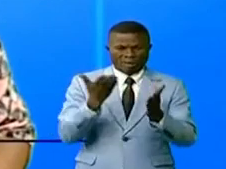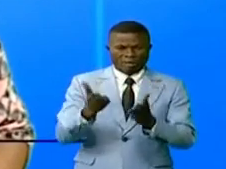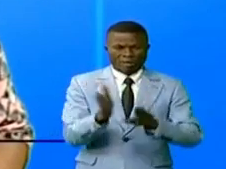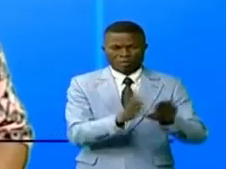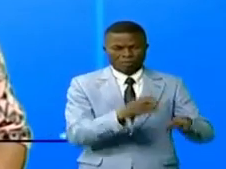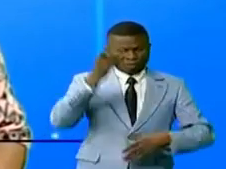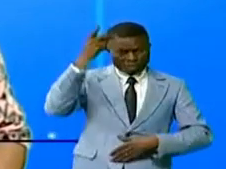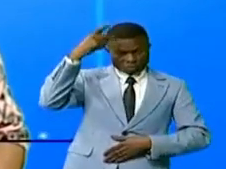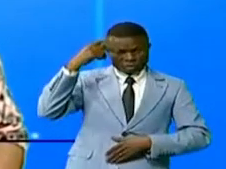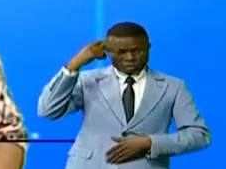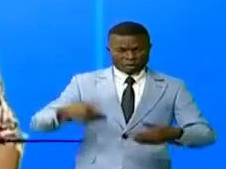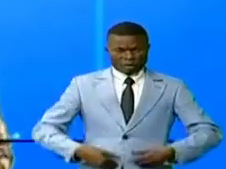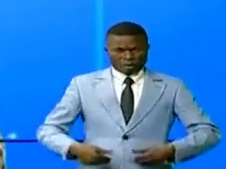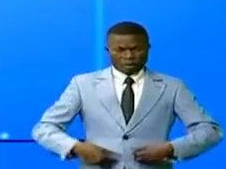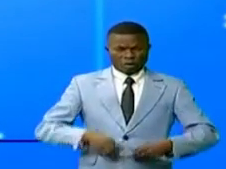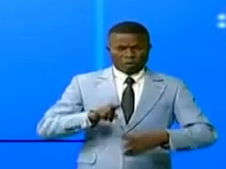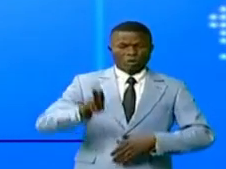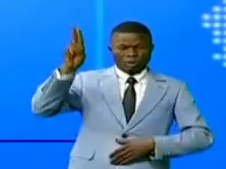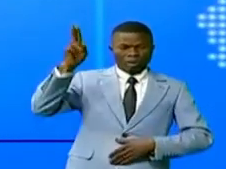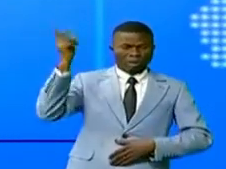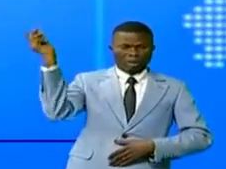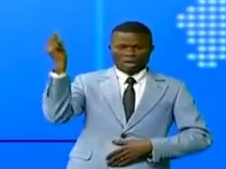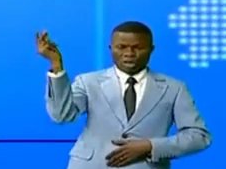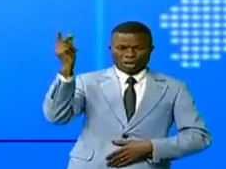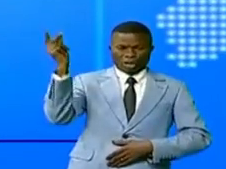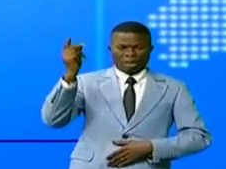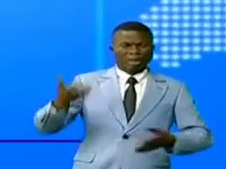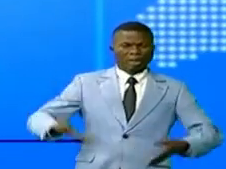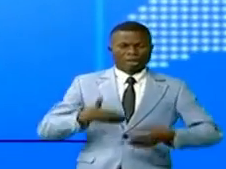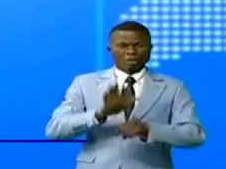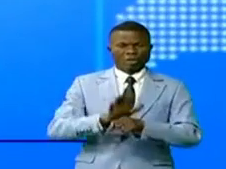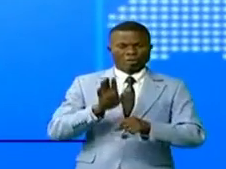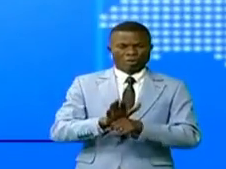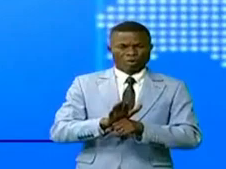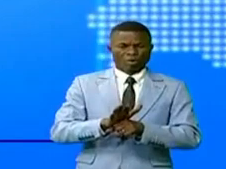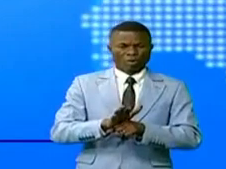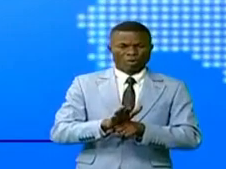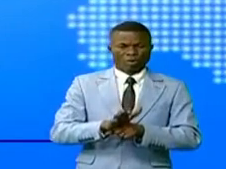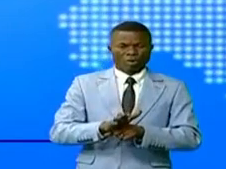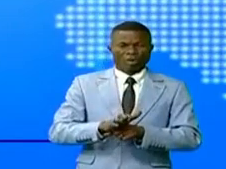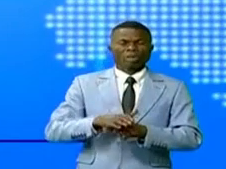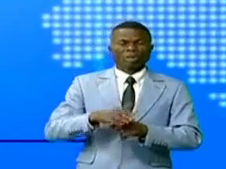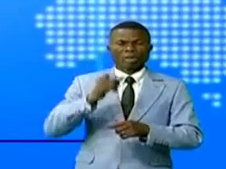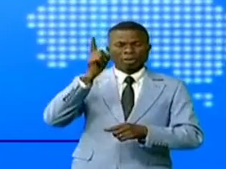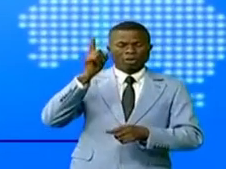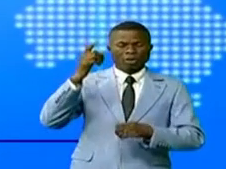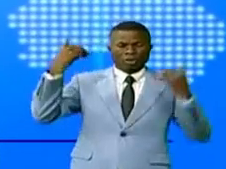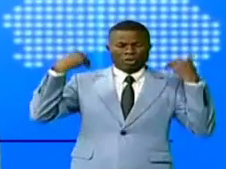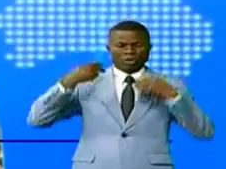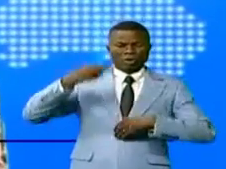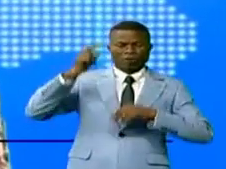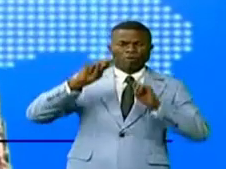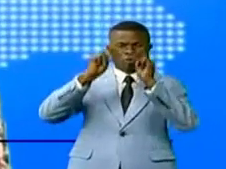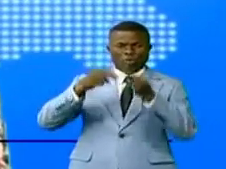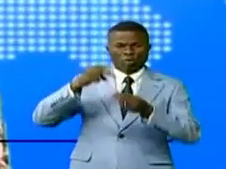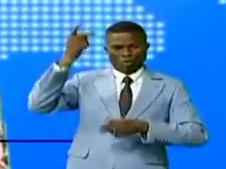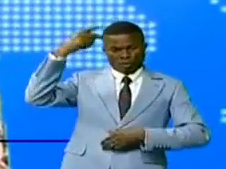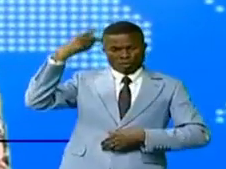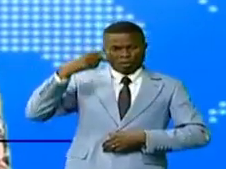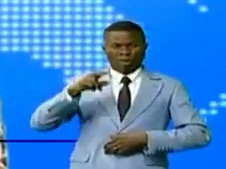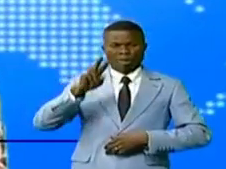la jeunesse de l'UDPS Kikwit a salué chaleureusement l'un des cadres du parti,